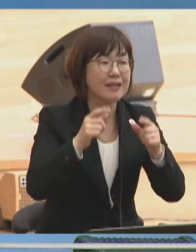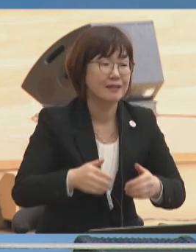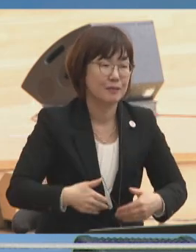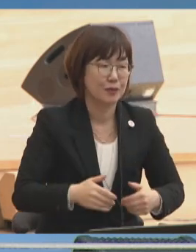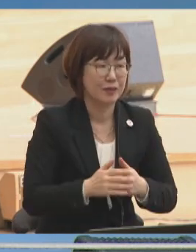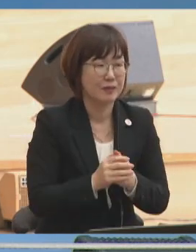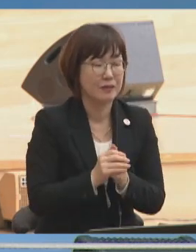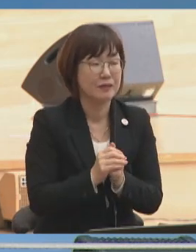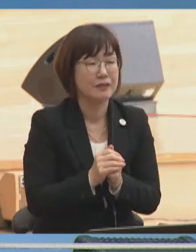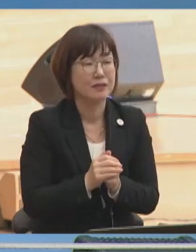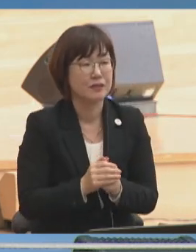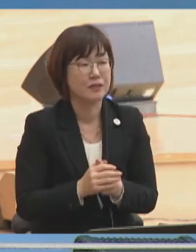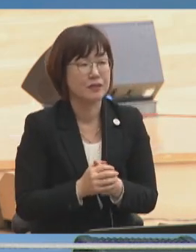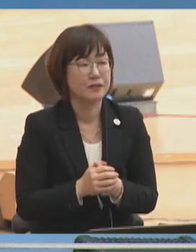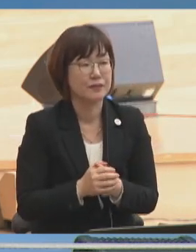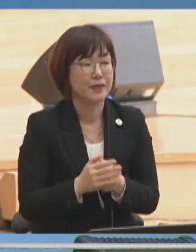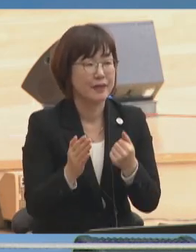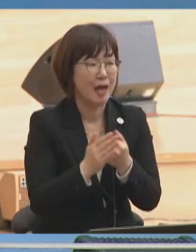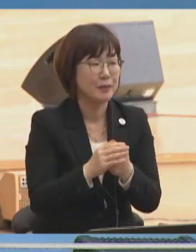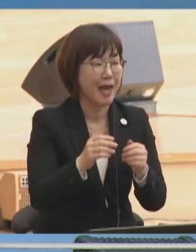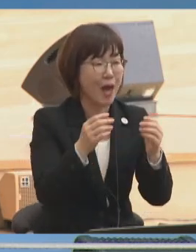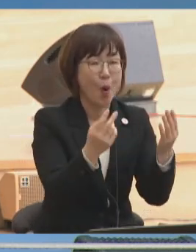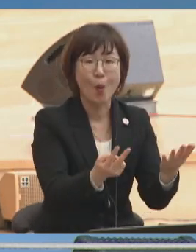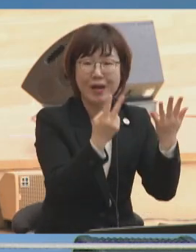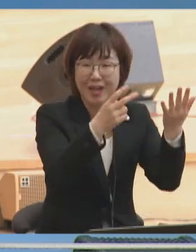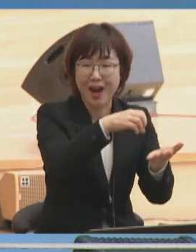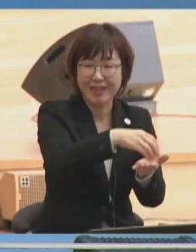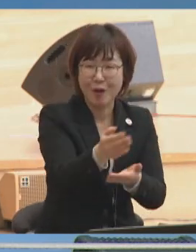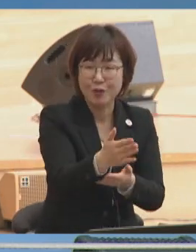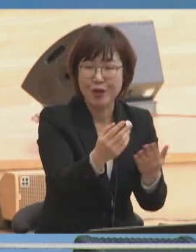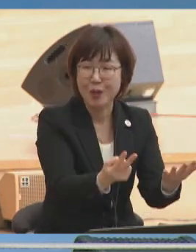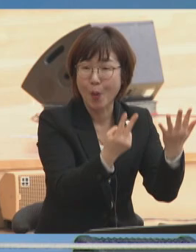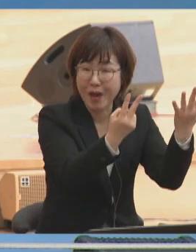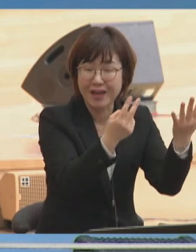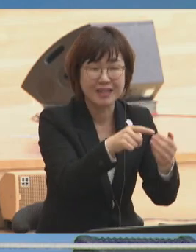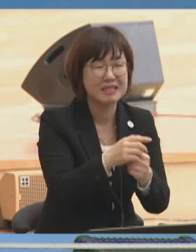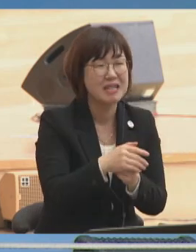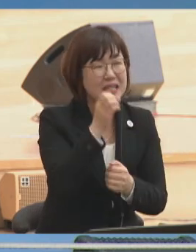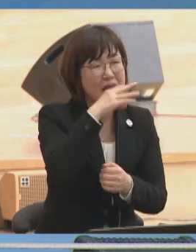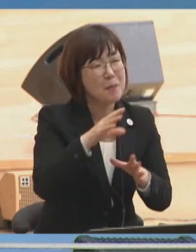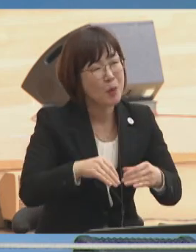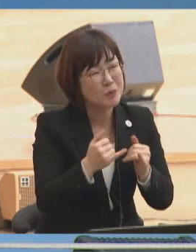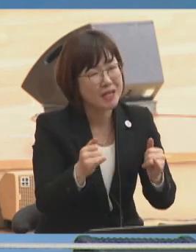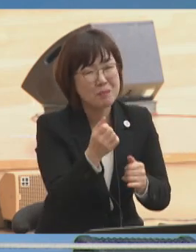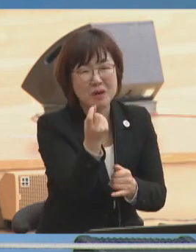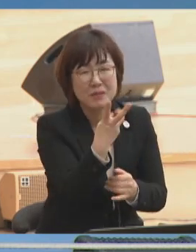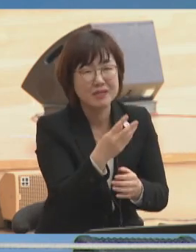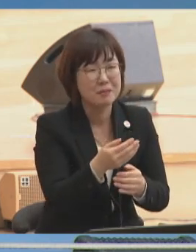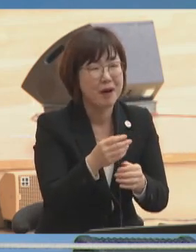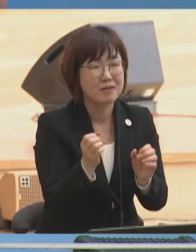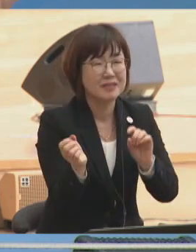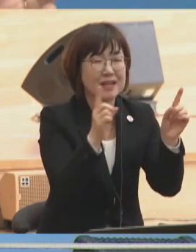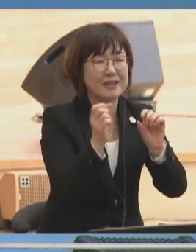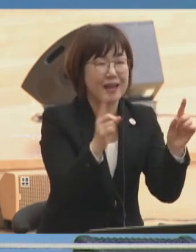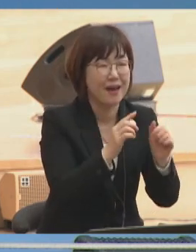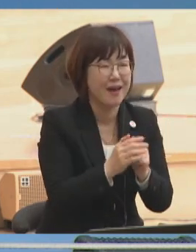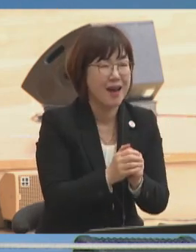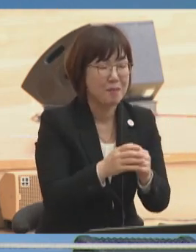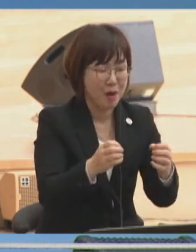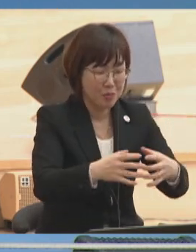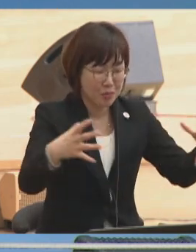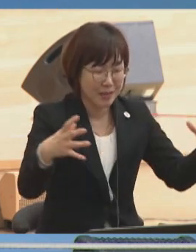거죠. 그러므로 오병이어는 단순히 배고픈 몇 사람을 먹여 살렸다, 뭐 뻥튀기 해가지고 다 먹여